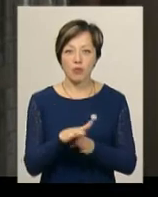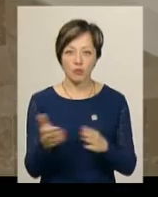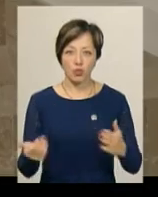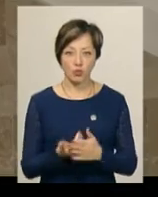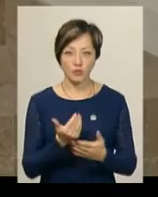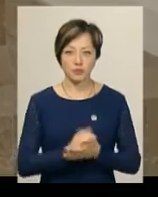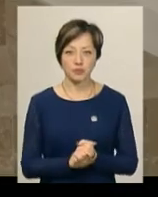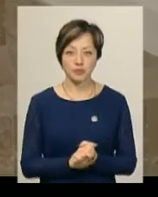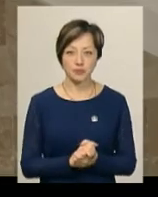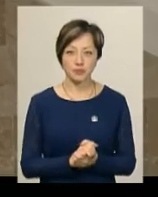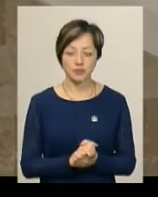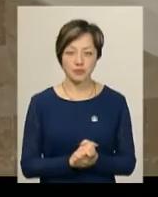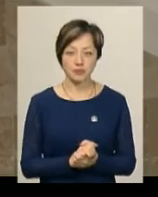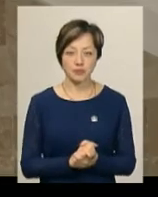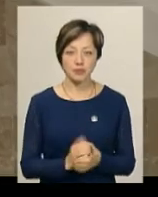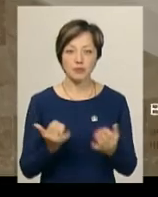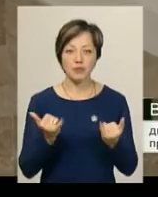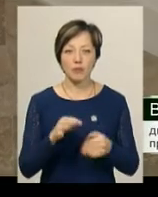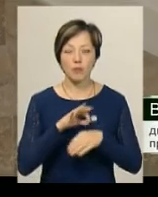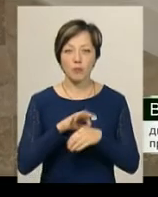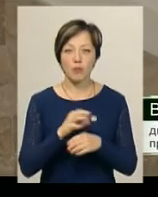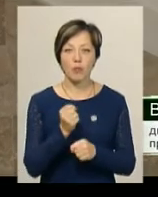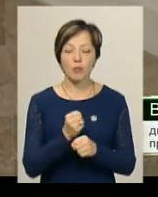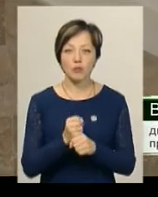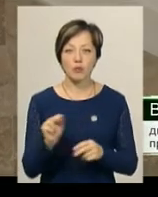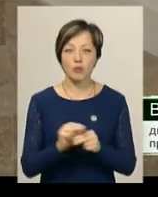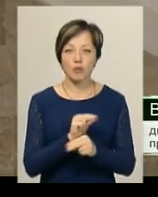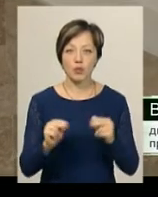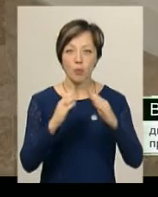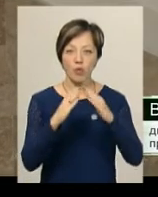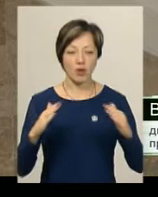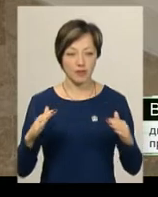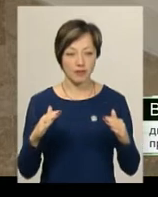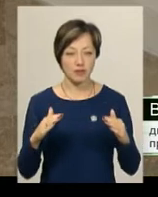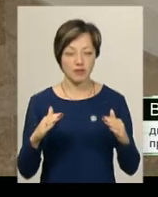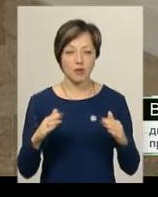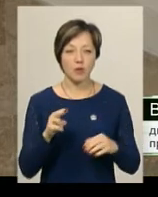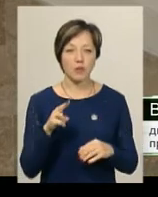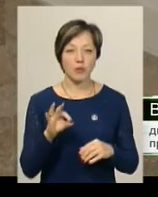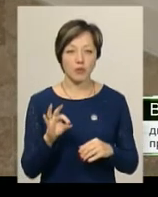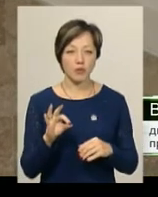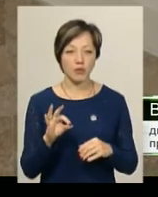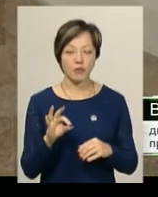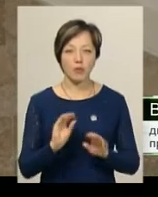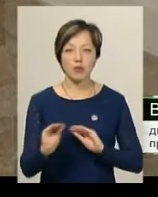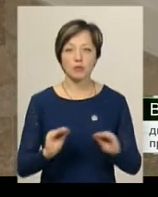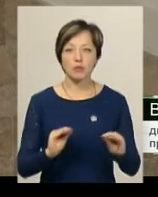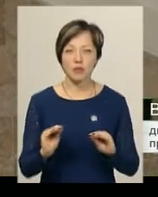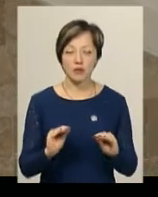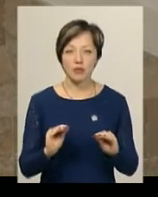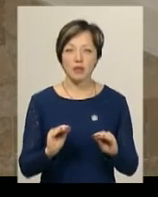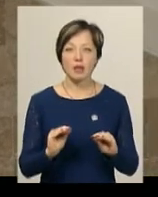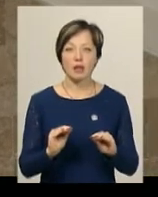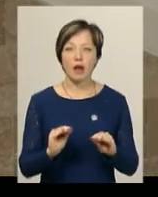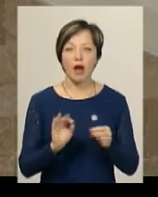Сьогодні проводяться роботи по ремонту покрівлі, по улаштуванню трансформаторної